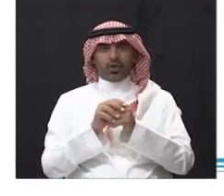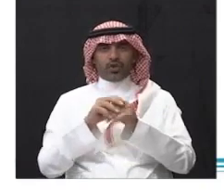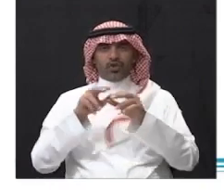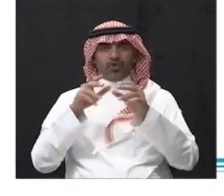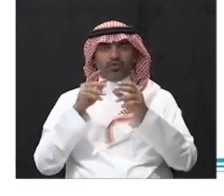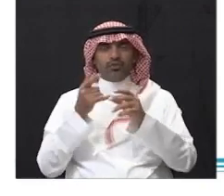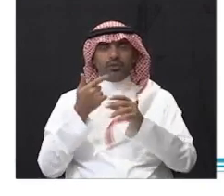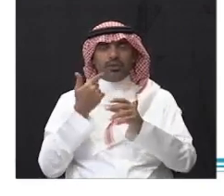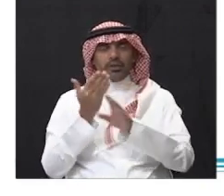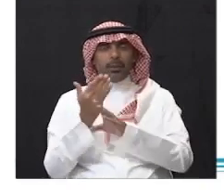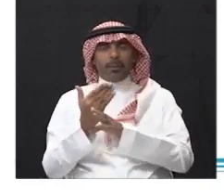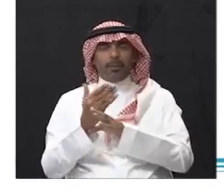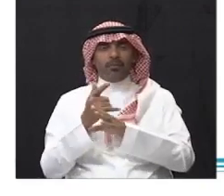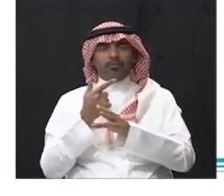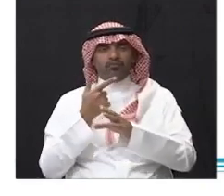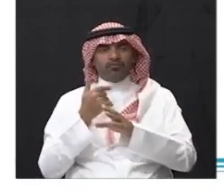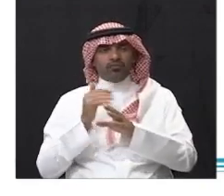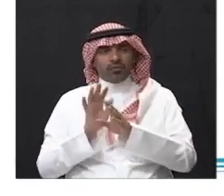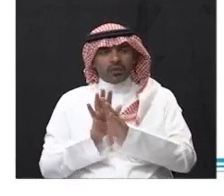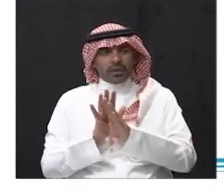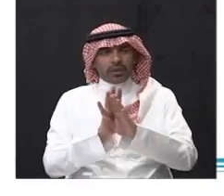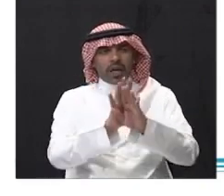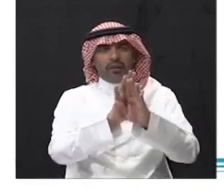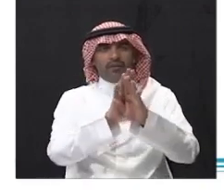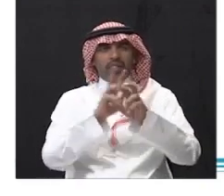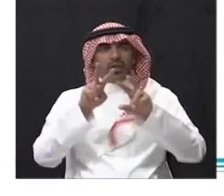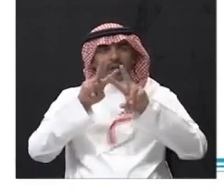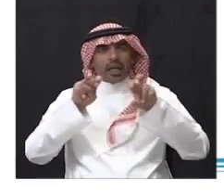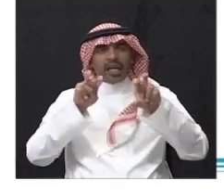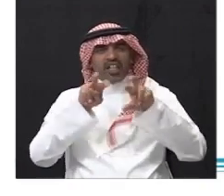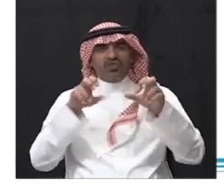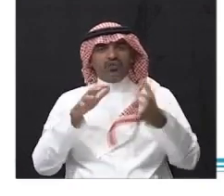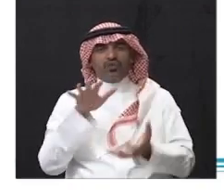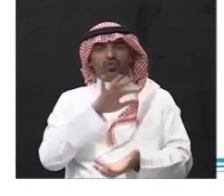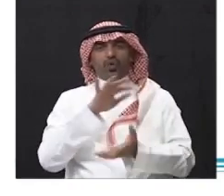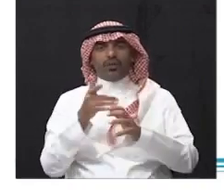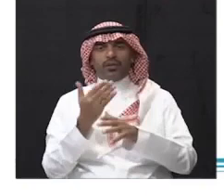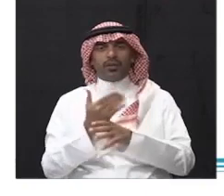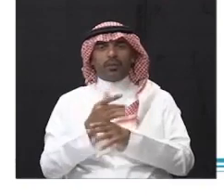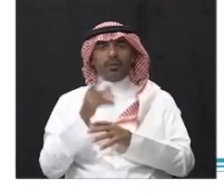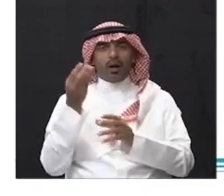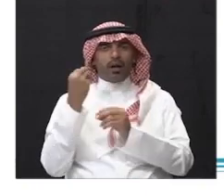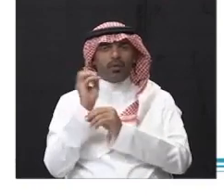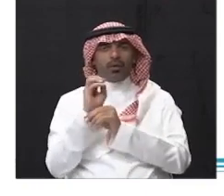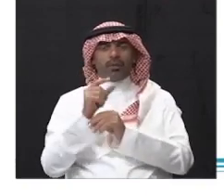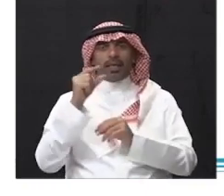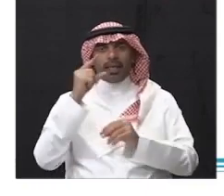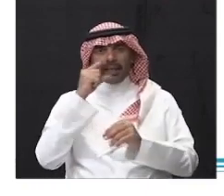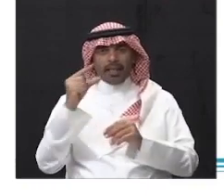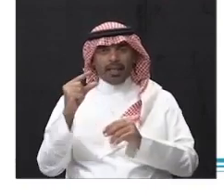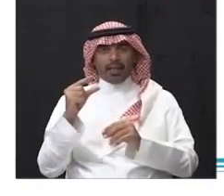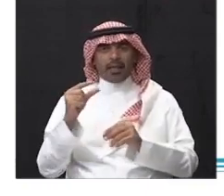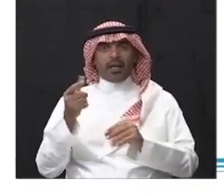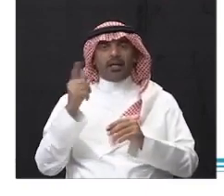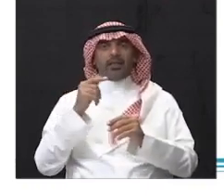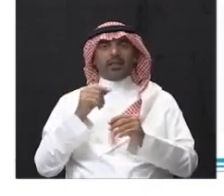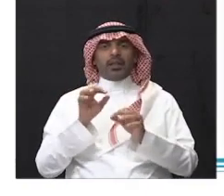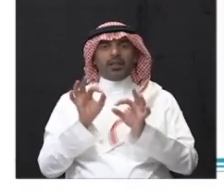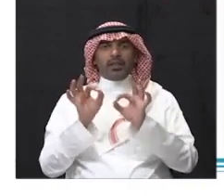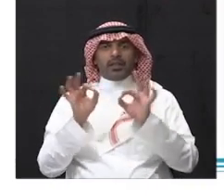دوافع الكشوف الجغرافية: دينية، سياسية، اقتصادية، علمية. بارك الله